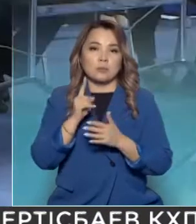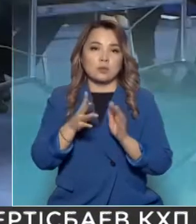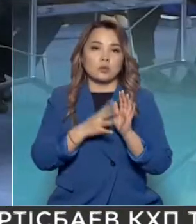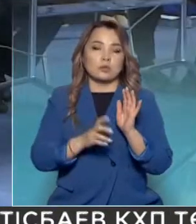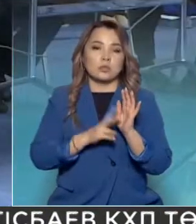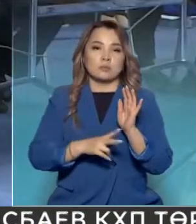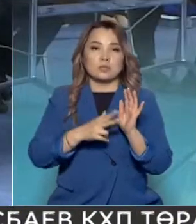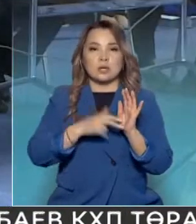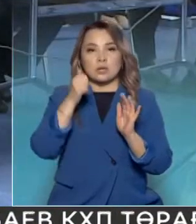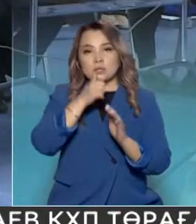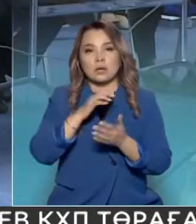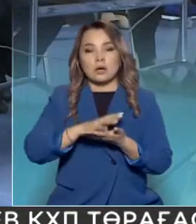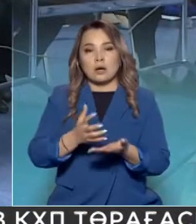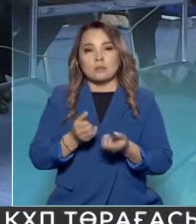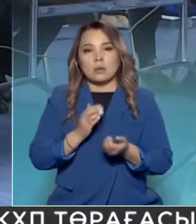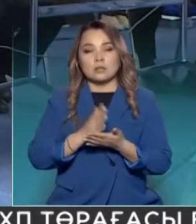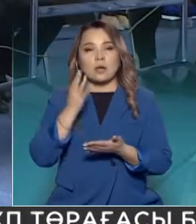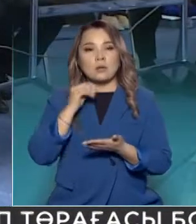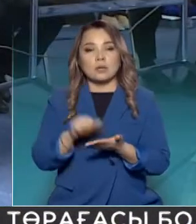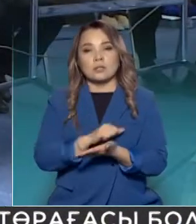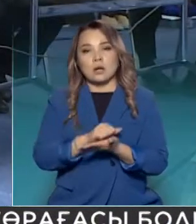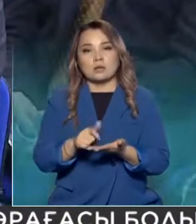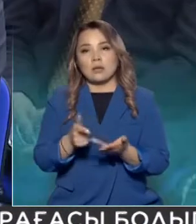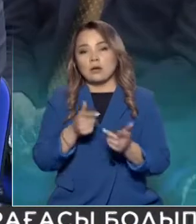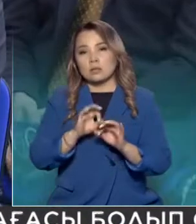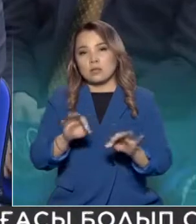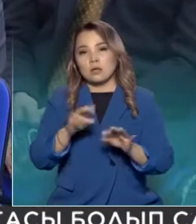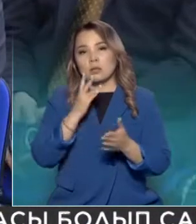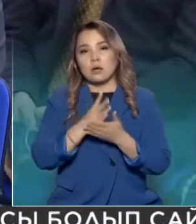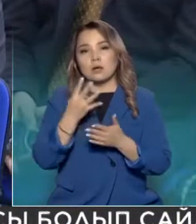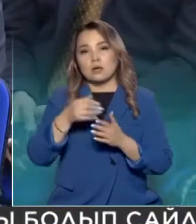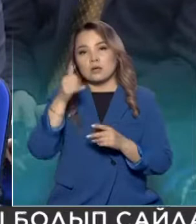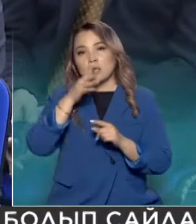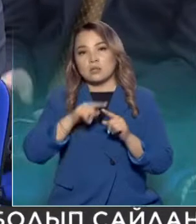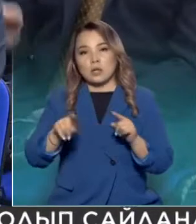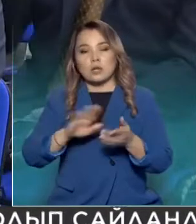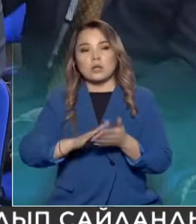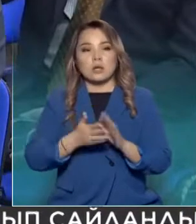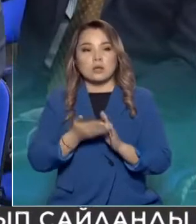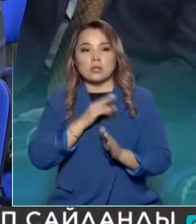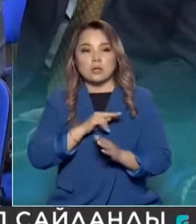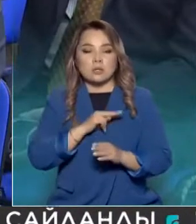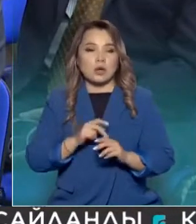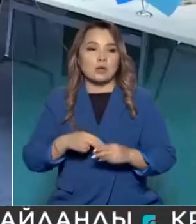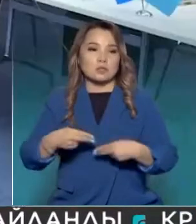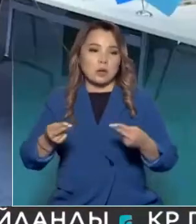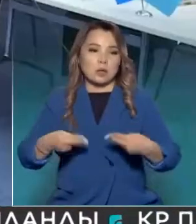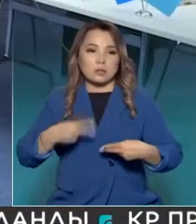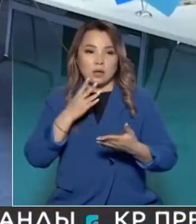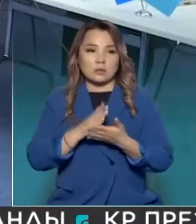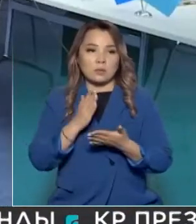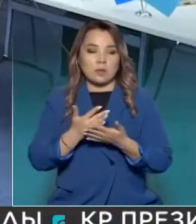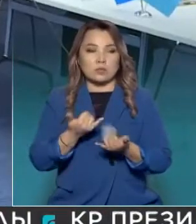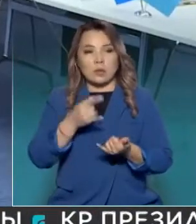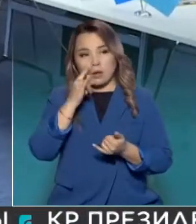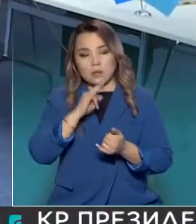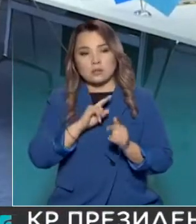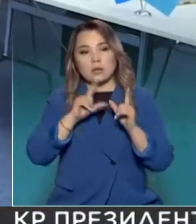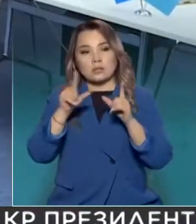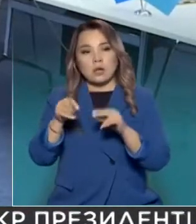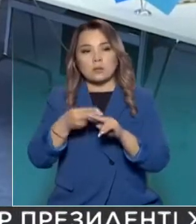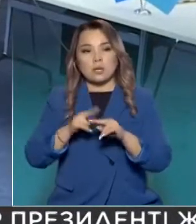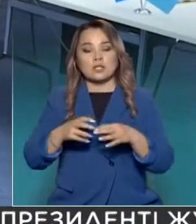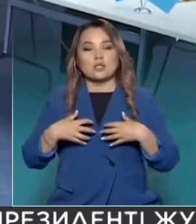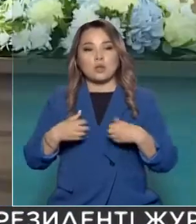жылы қабылданып, Алматы декларациясы деп аталған. Араға 40 жыл салып, тағы бір келісімге қол қойылды. Қазақстанға сапармен келген Дүниежүзілік денсаулық